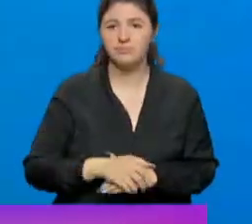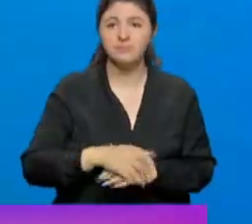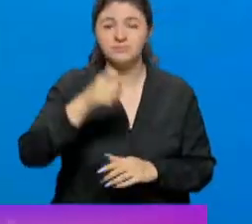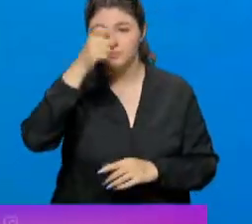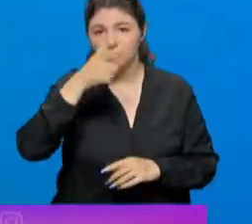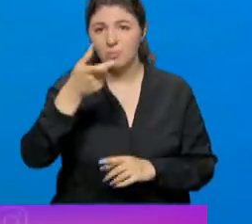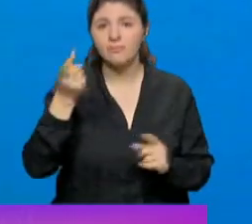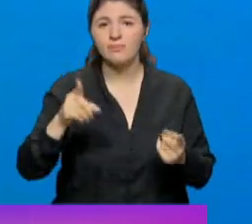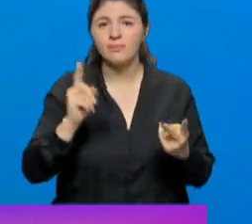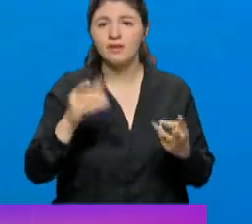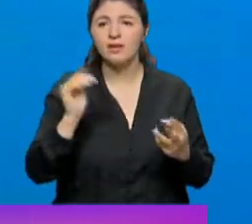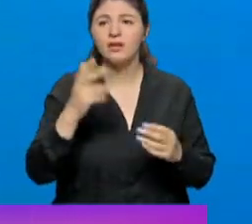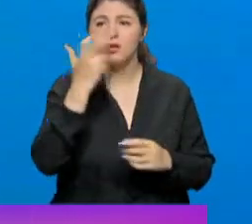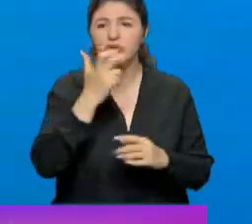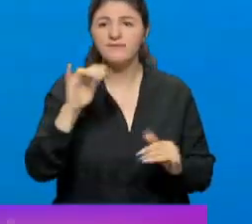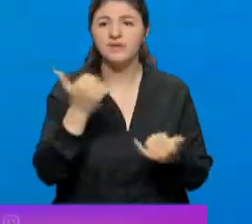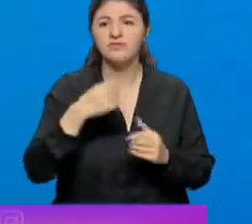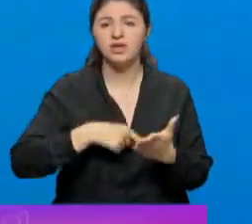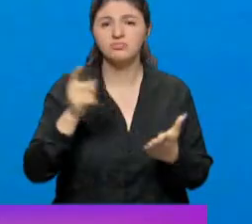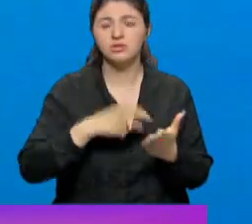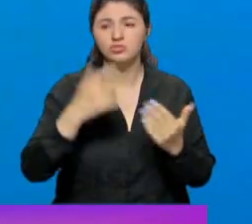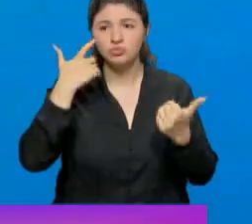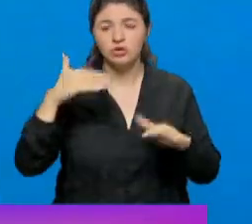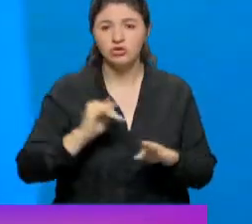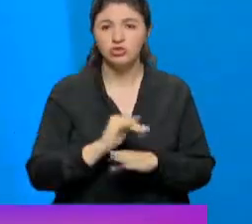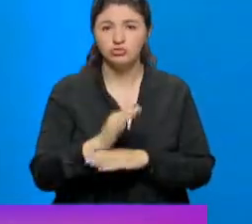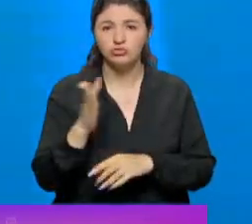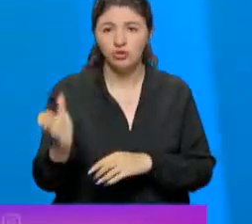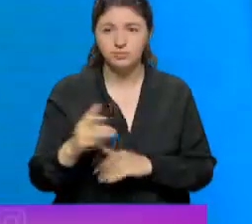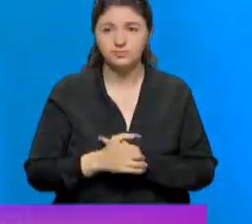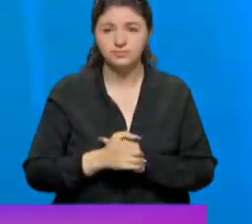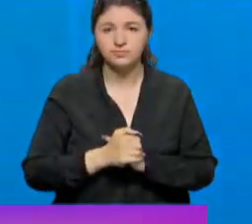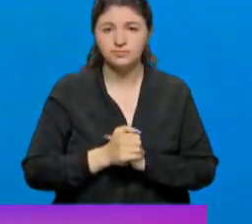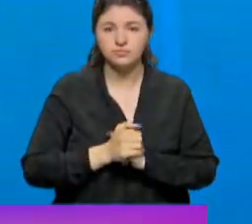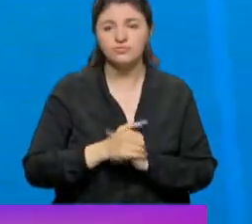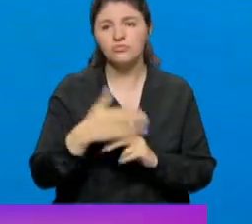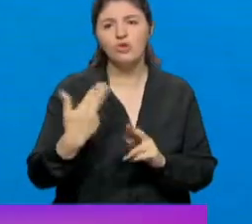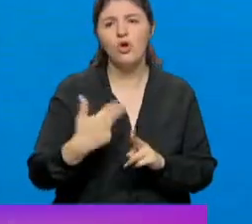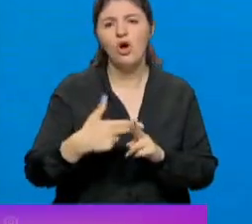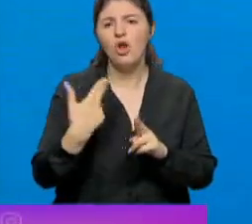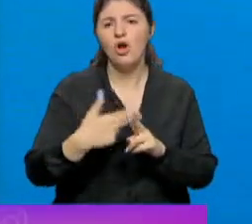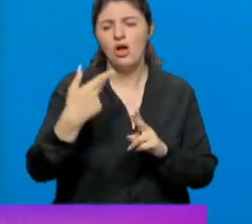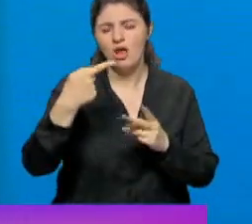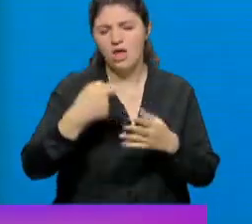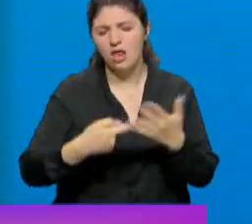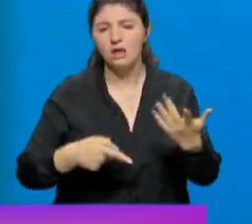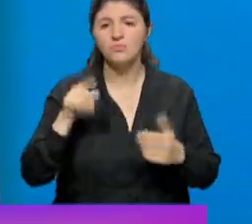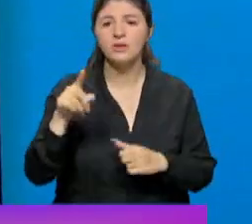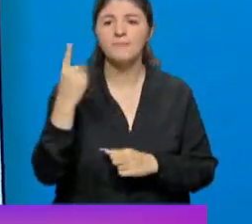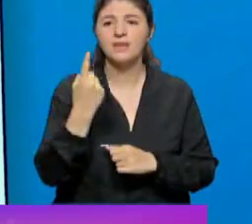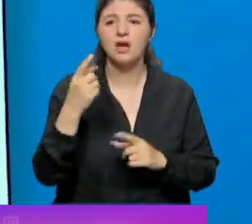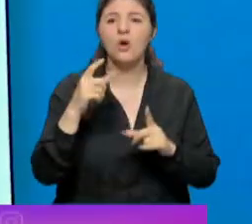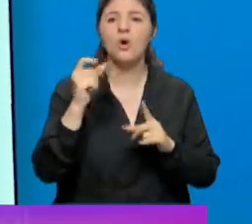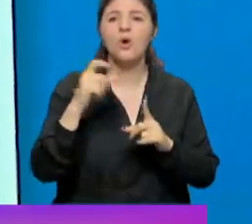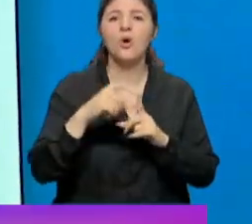Türkiye peş peşe gelen konser ve Festival iptalleri şaşkınlığını yaşıyor örnekler örnekler örnekler buraya bir